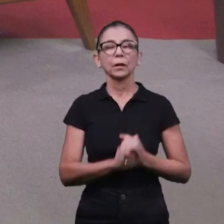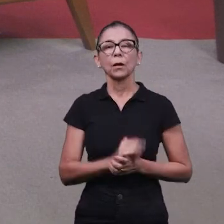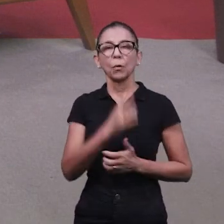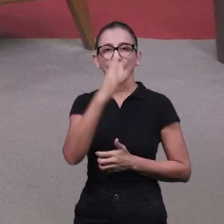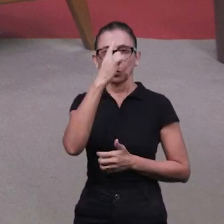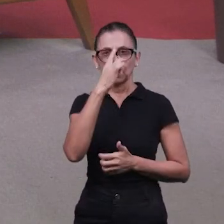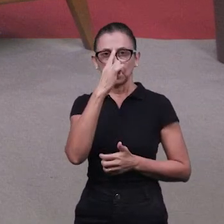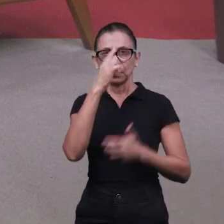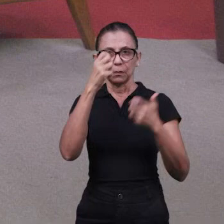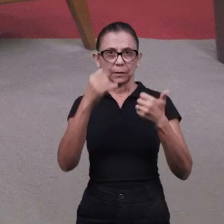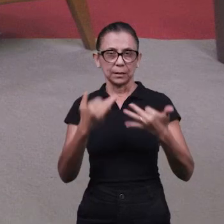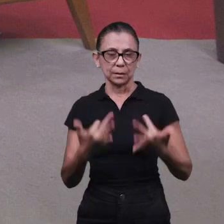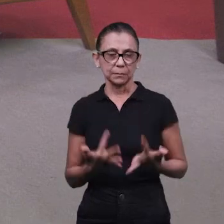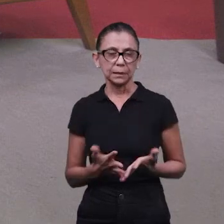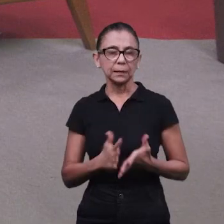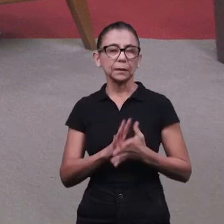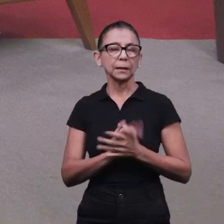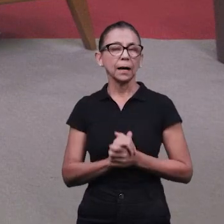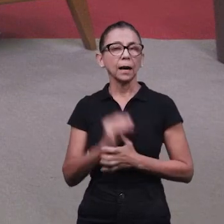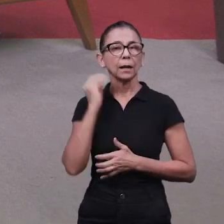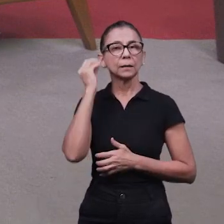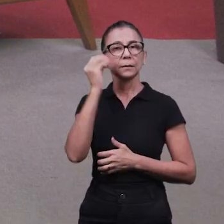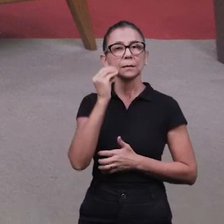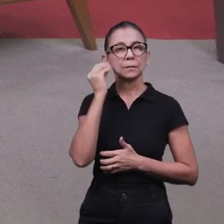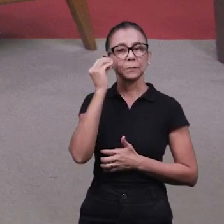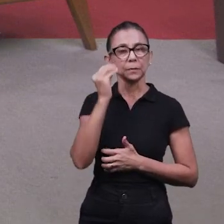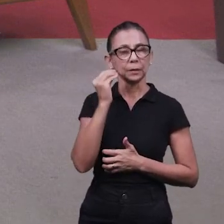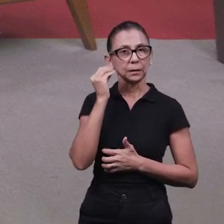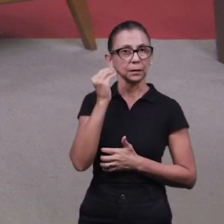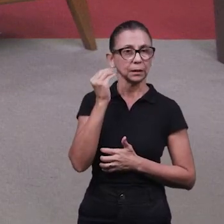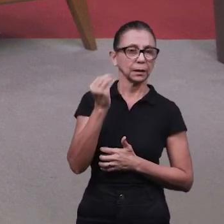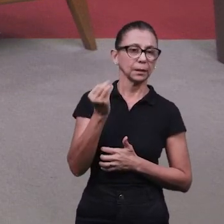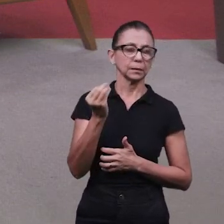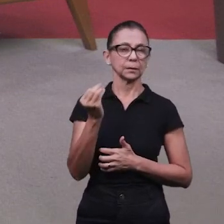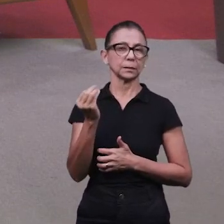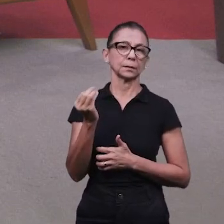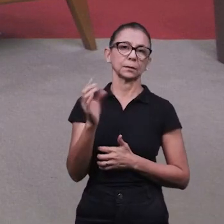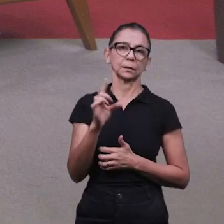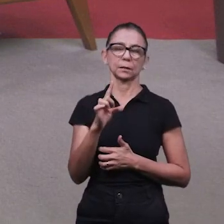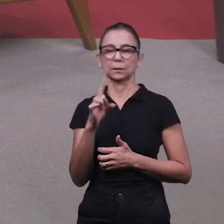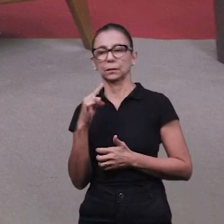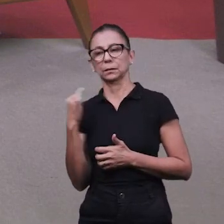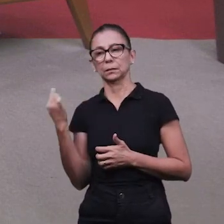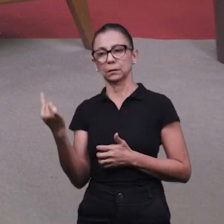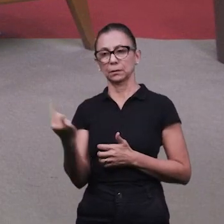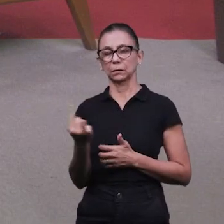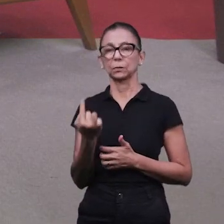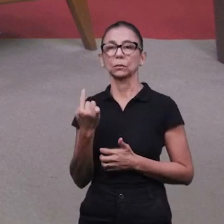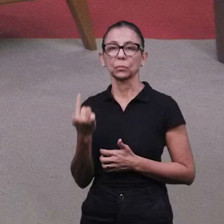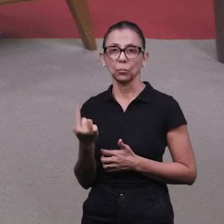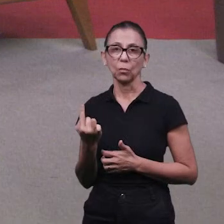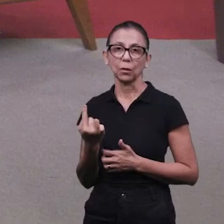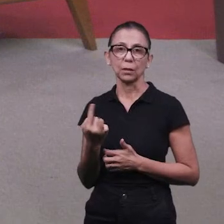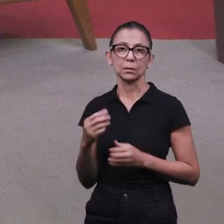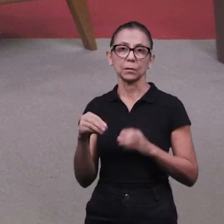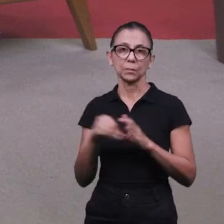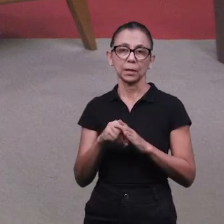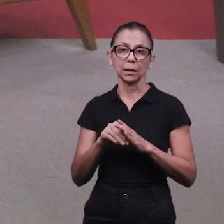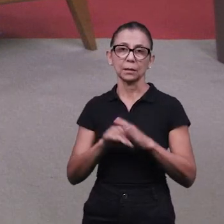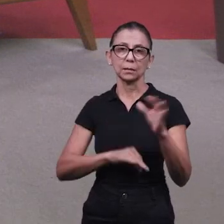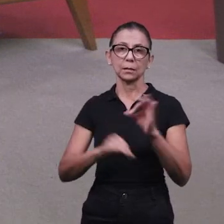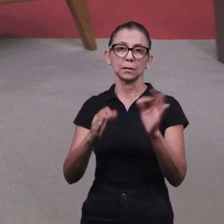à Daniel, parce que nous apporte aussi l'expérience que nous, en tant qu'œuvre ou touchés par l'œuvre de